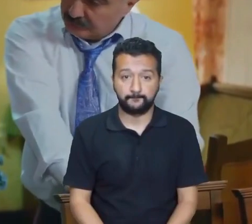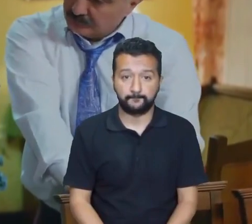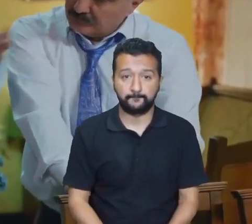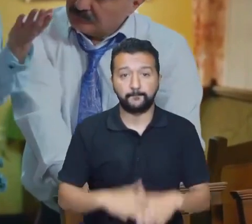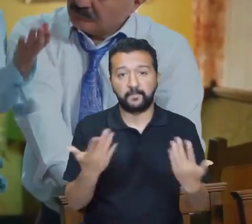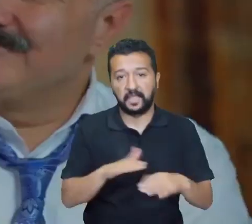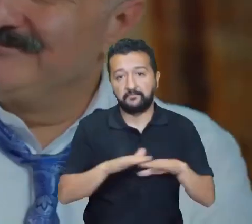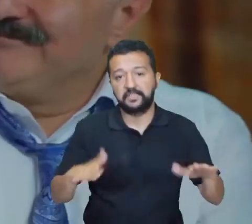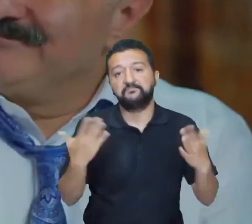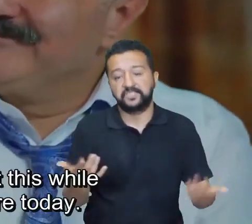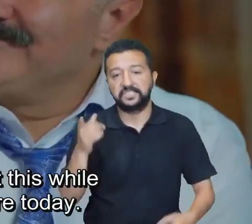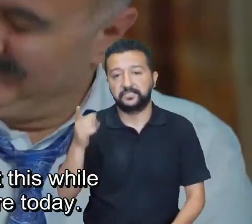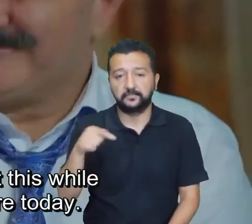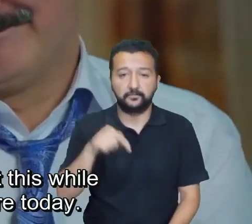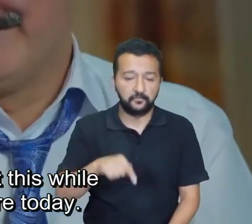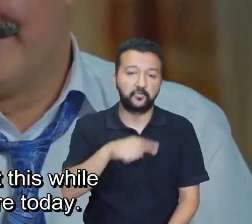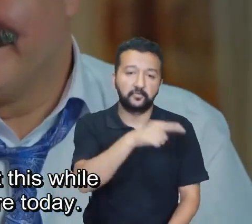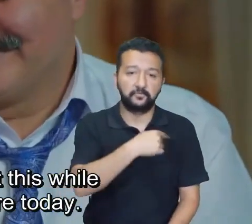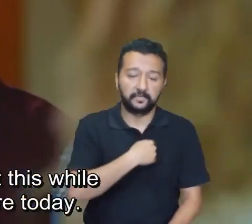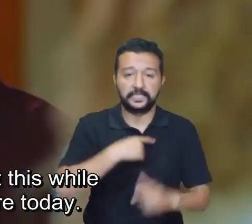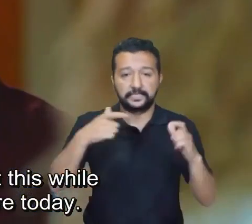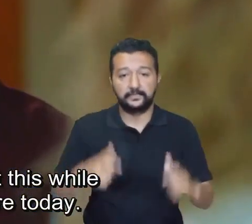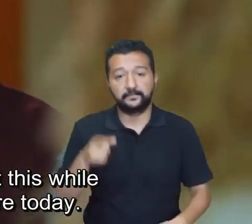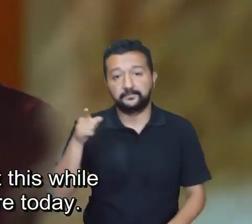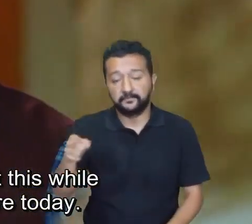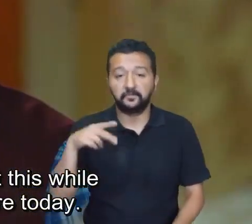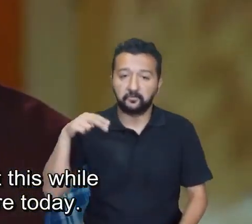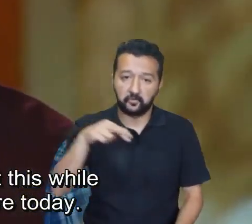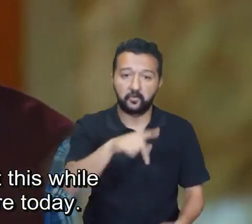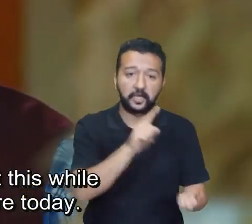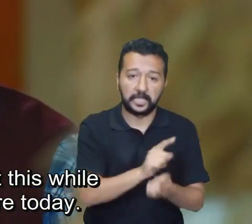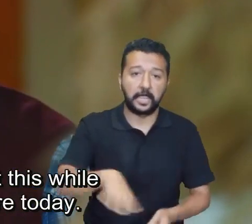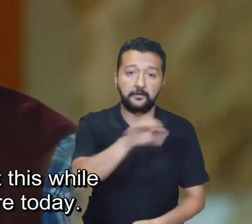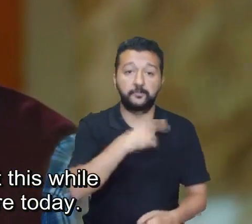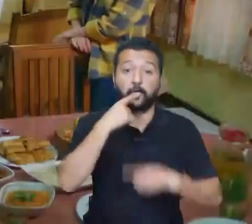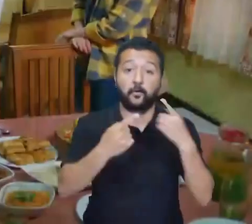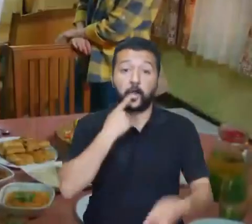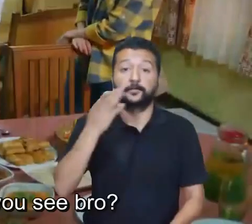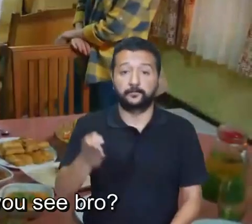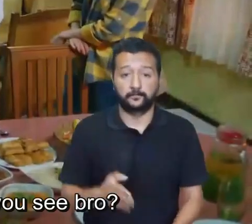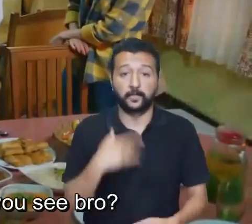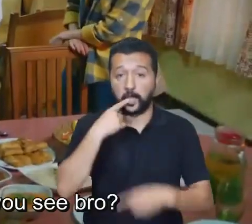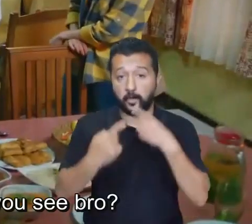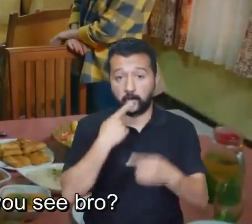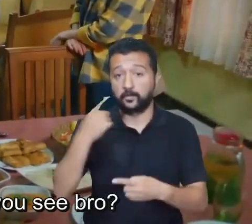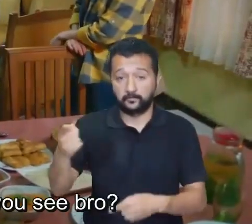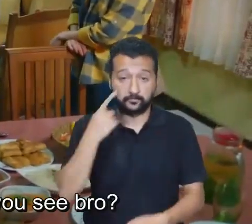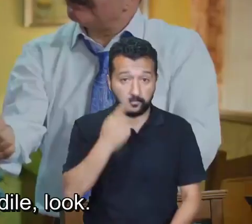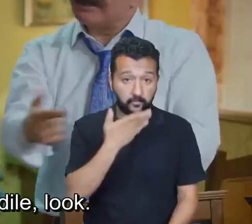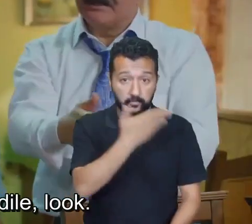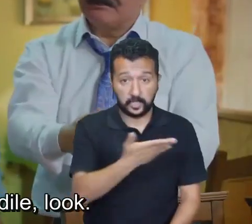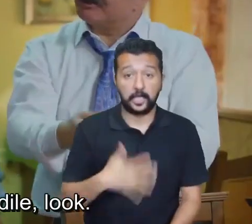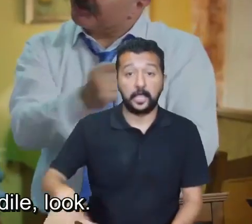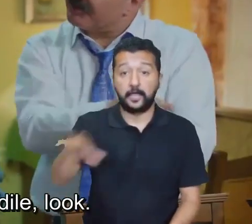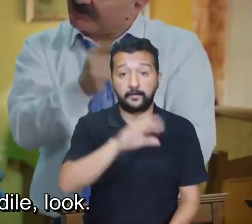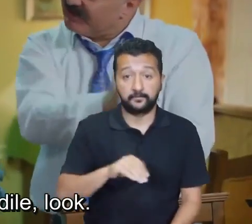kırptı. Bitirmiş. Bugün ben meydanda yürürken herkes bunu konuşuyordu. Ya konuşuyordu diyor, görüyor musun abi?